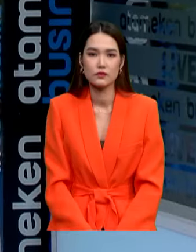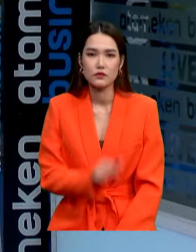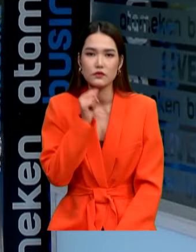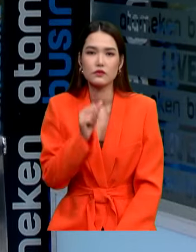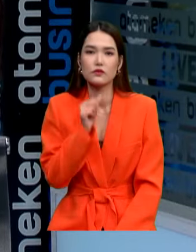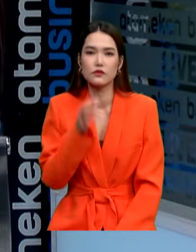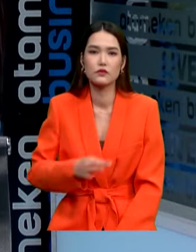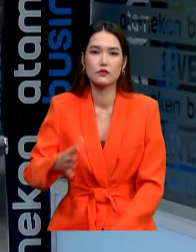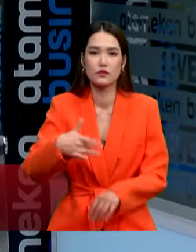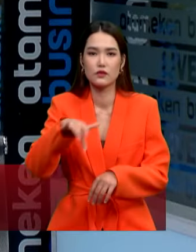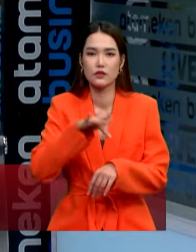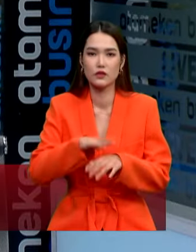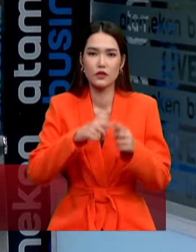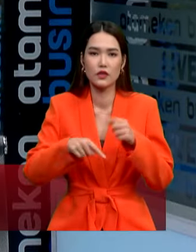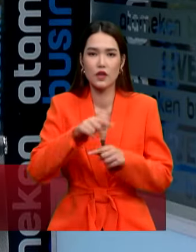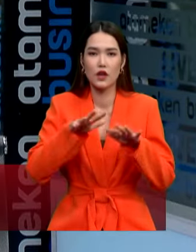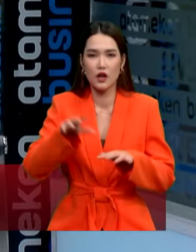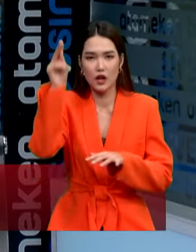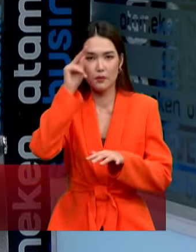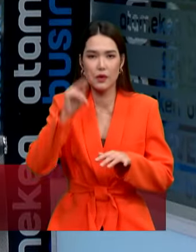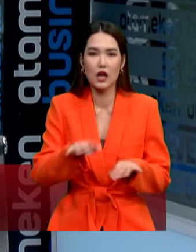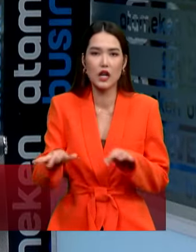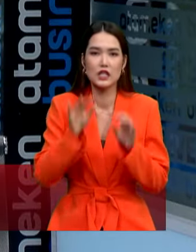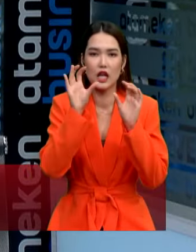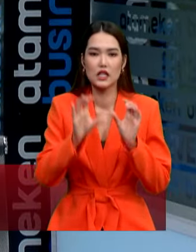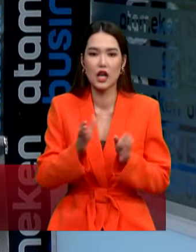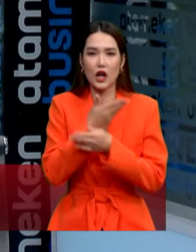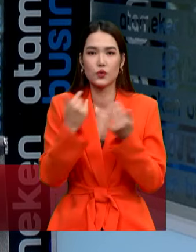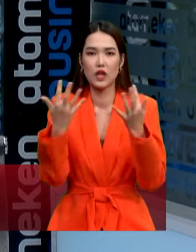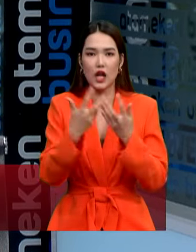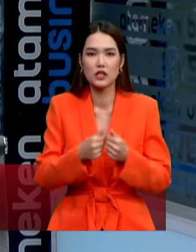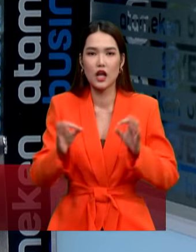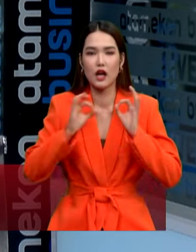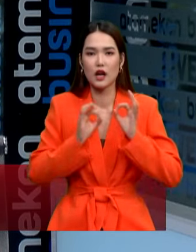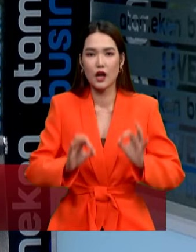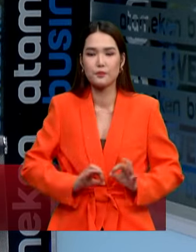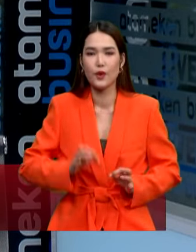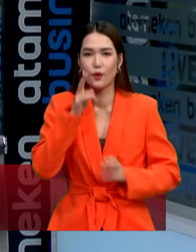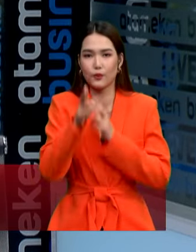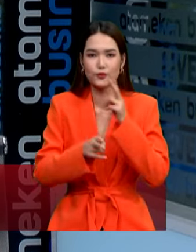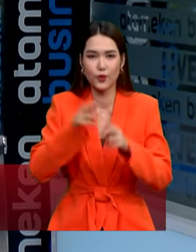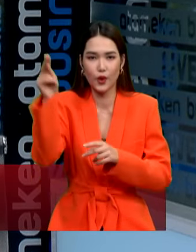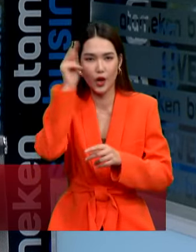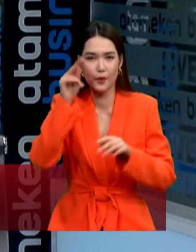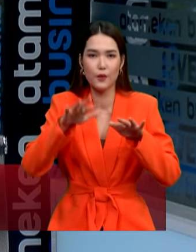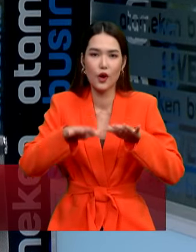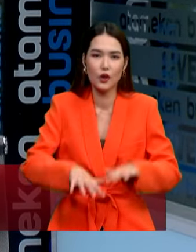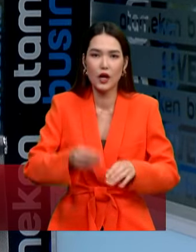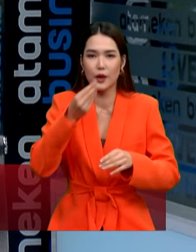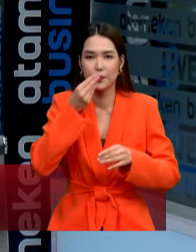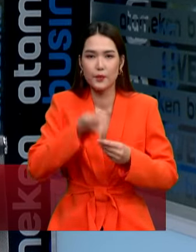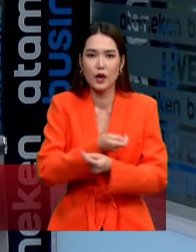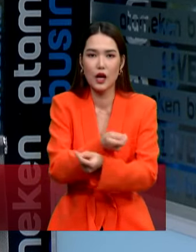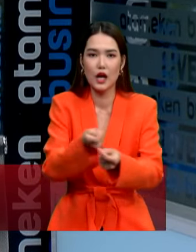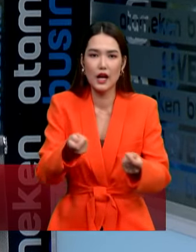Қостанай қаласында кәсіпкерлер білім бөлімінің іс-әрекетін заңсыз деп санап, прокуратураға шағымданды. Білім беру ұйымдарын тамақпен